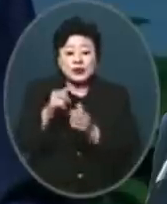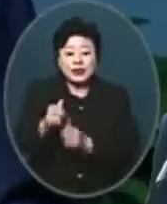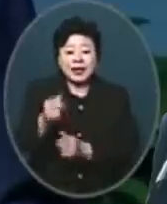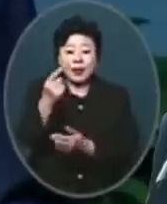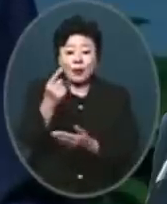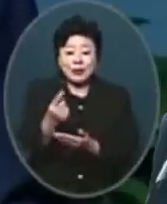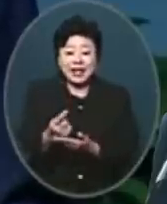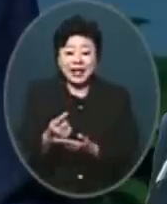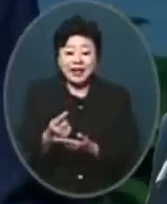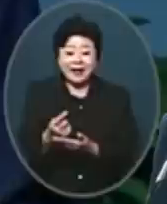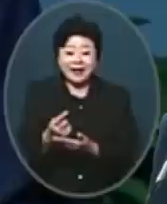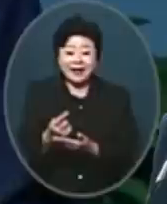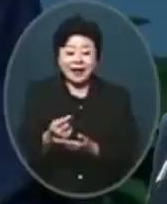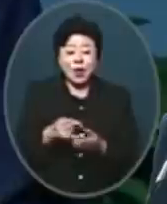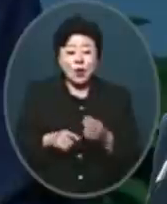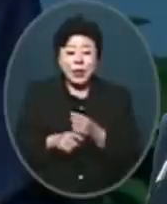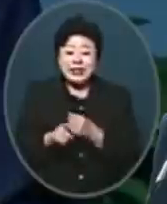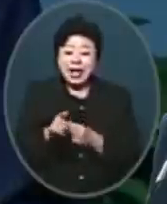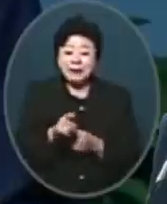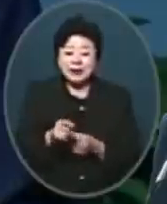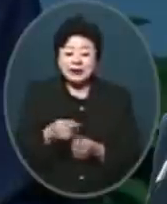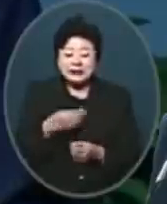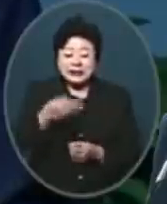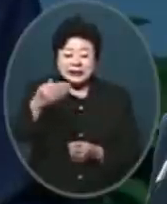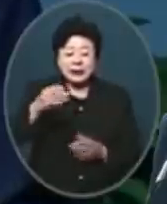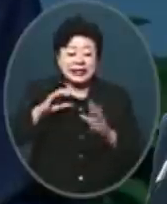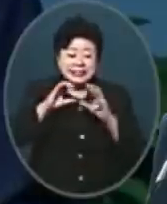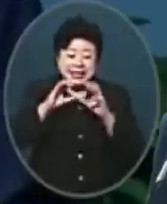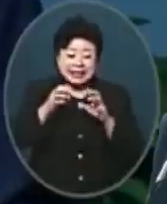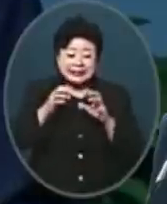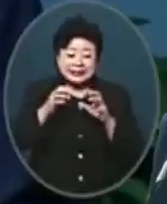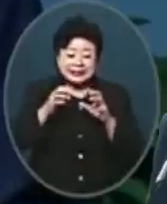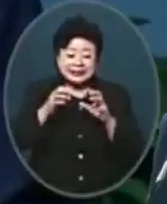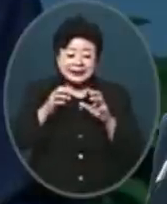것입니다. 왜냐하면 4차원의 세계는